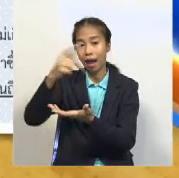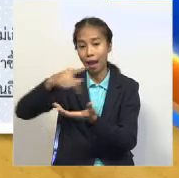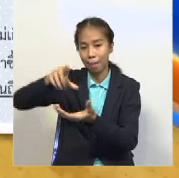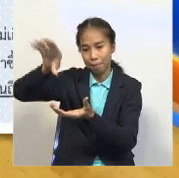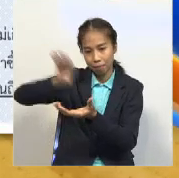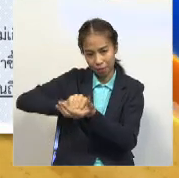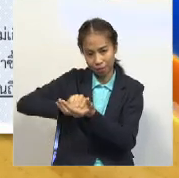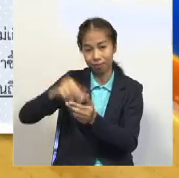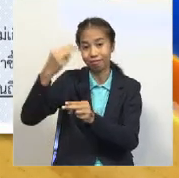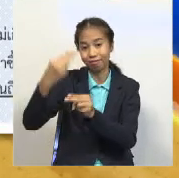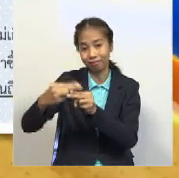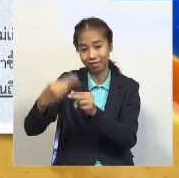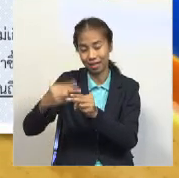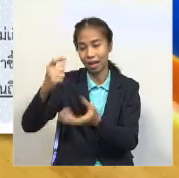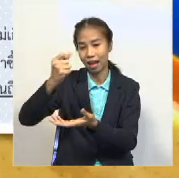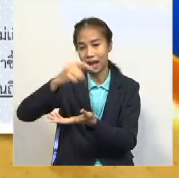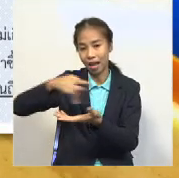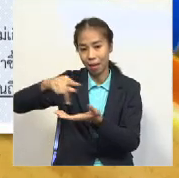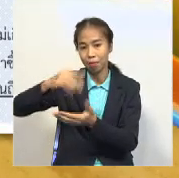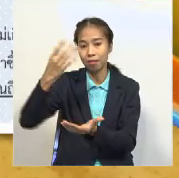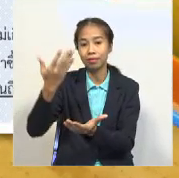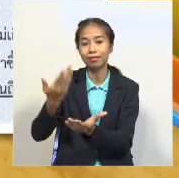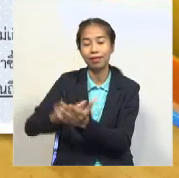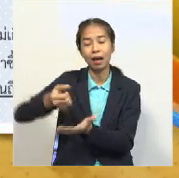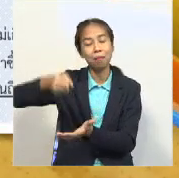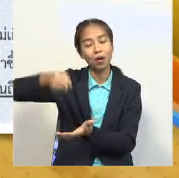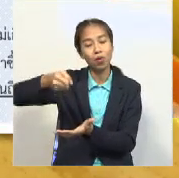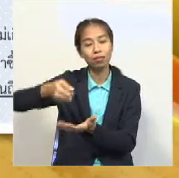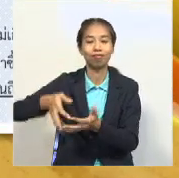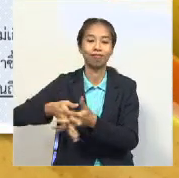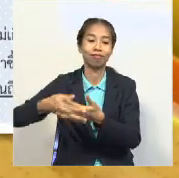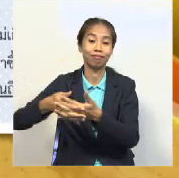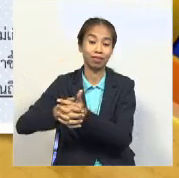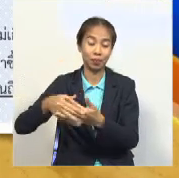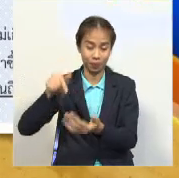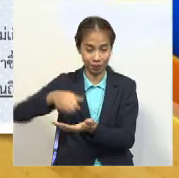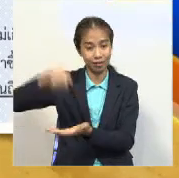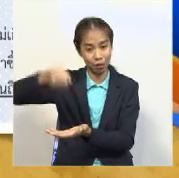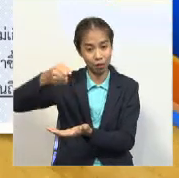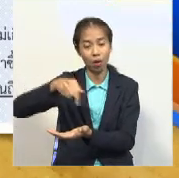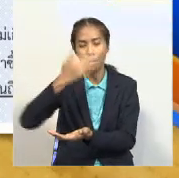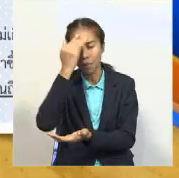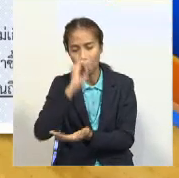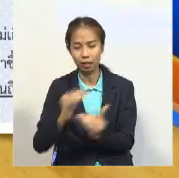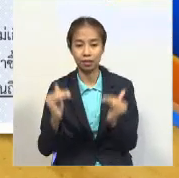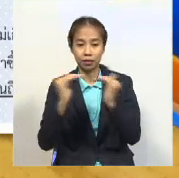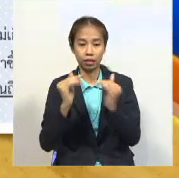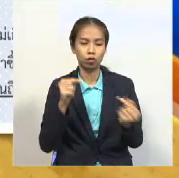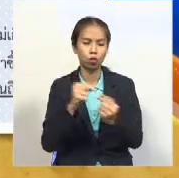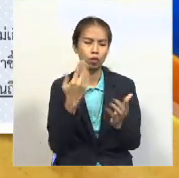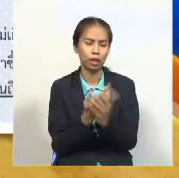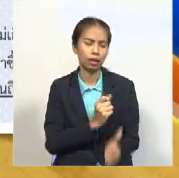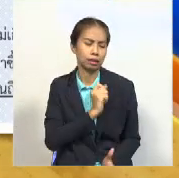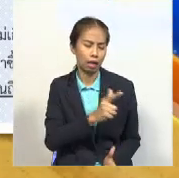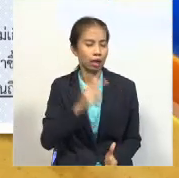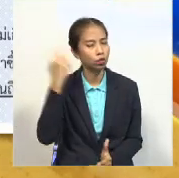ชันแหมชื่อน่ารักนะคะชื่อแอปพลิเคชันเป๋าตังเพื่อที่จะไปรับสิทธิ์ตามมาตรการใช้เดินทางท่องเที่ยวแล้วก็ใช้จ่